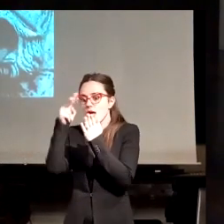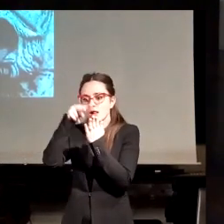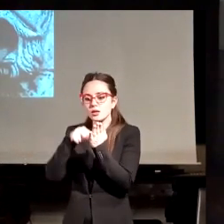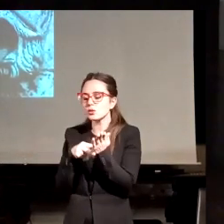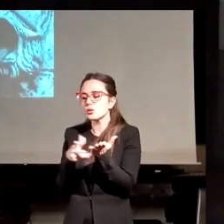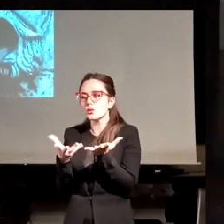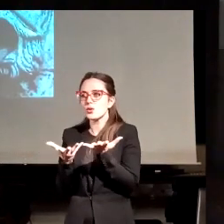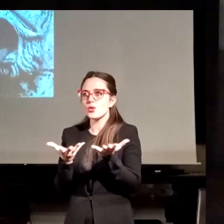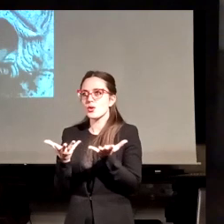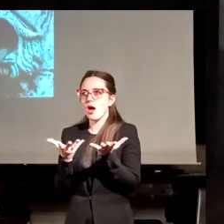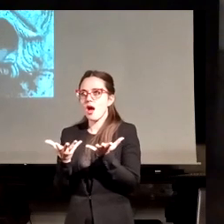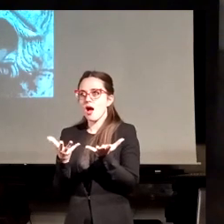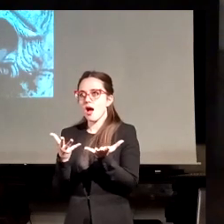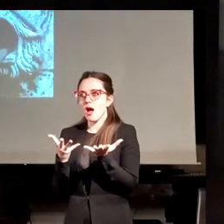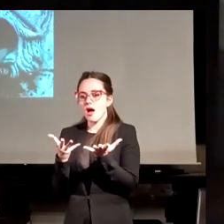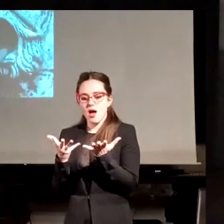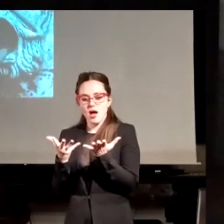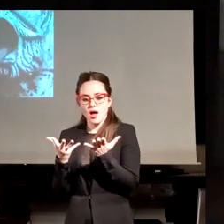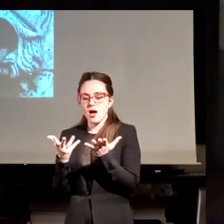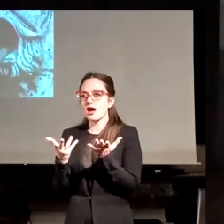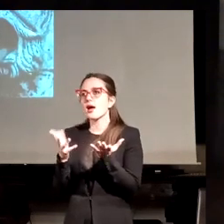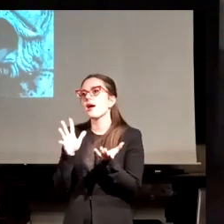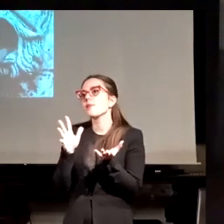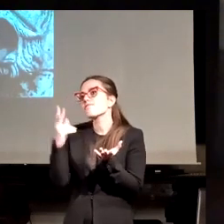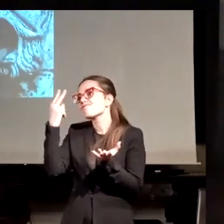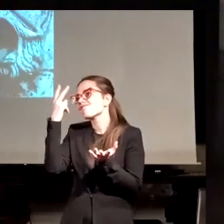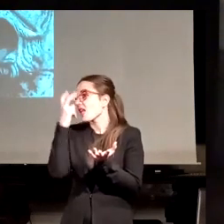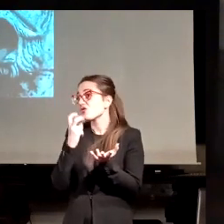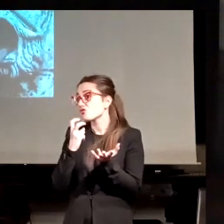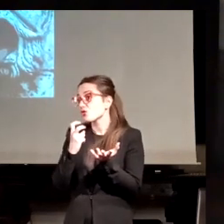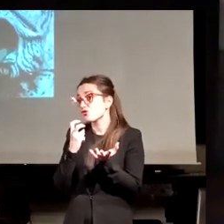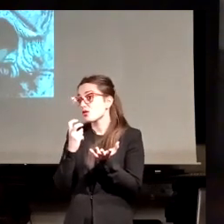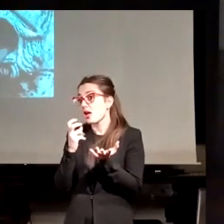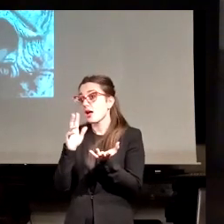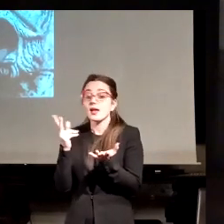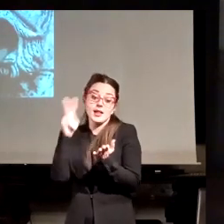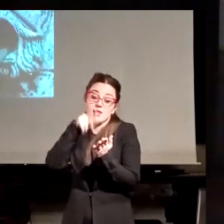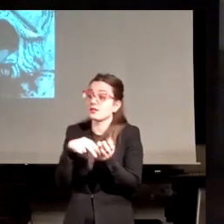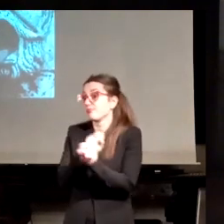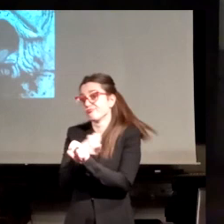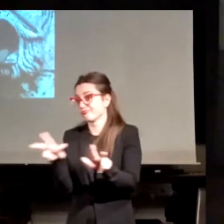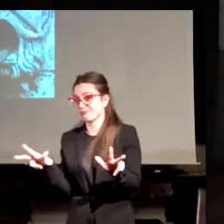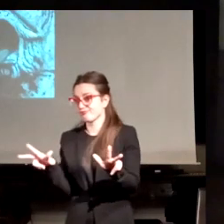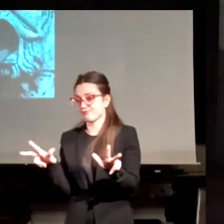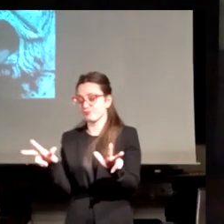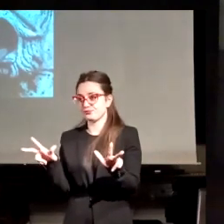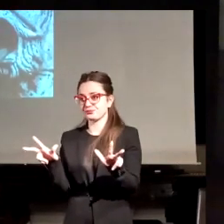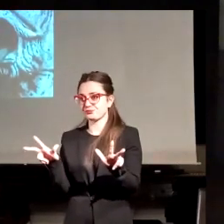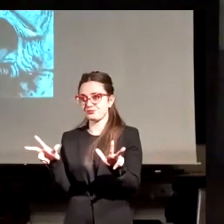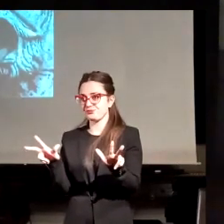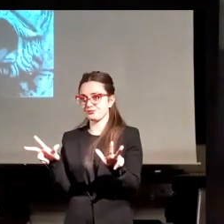rischio il castigo della della cecità somma da questo vizio impunito no e